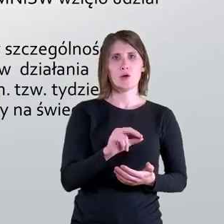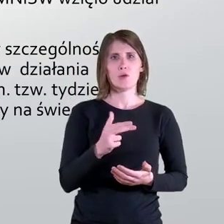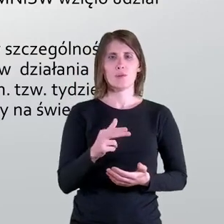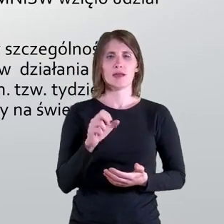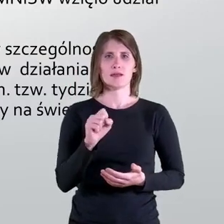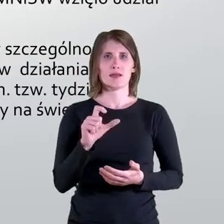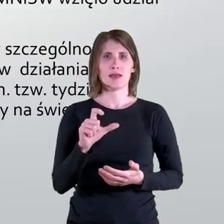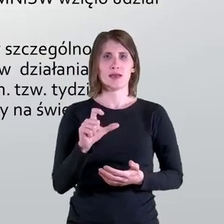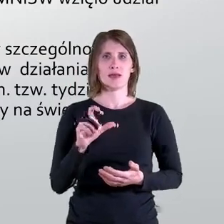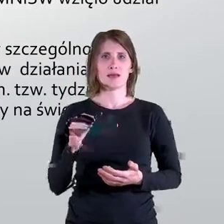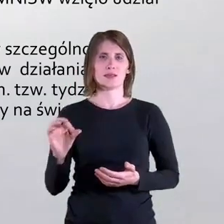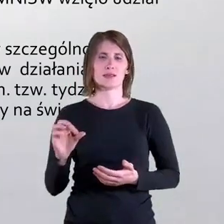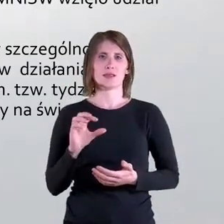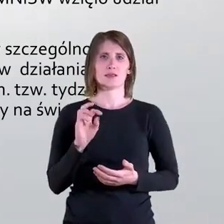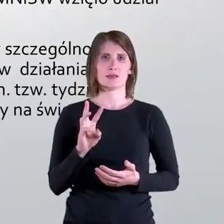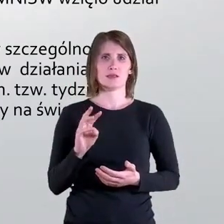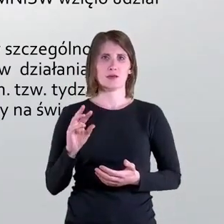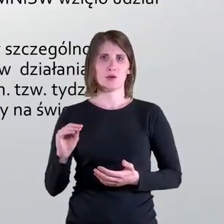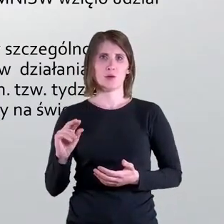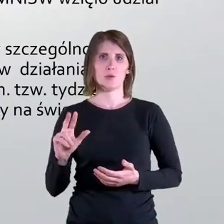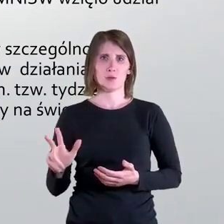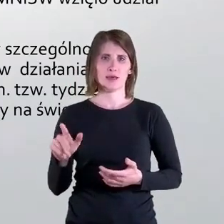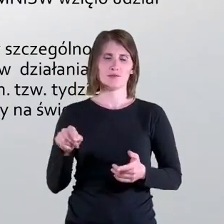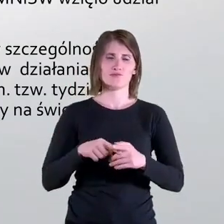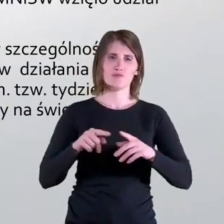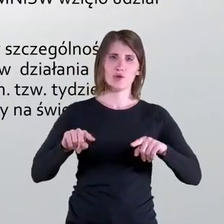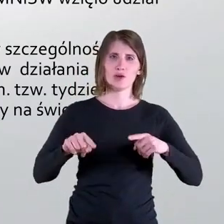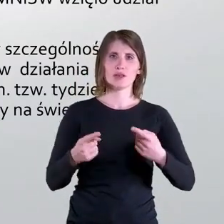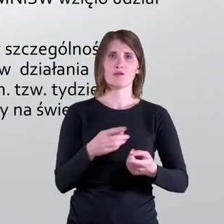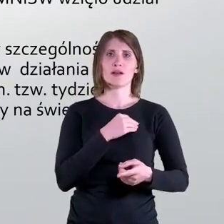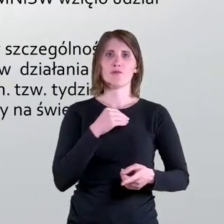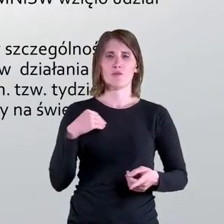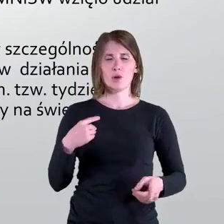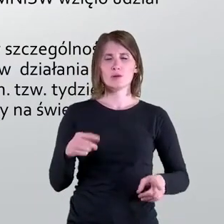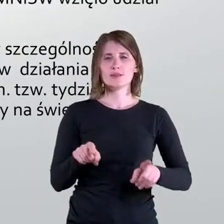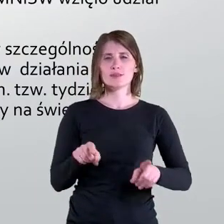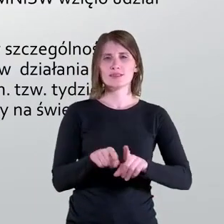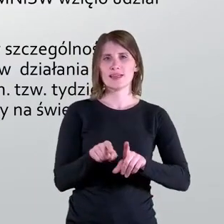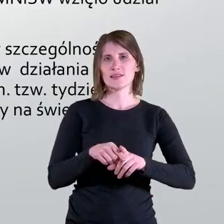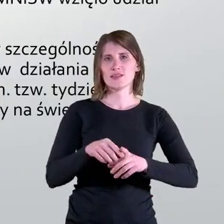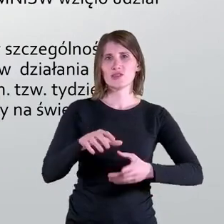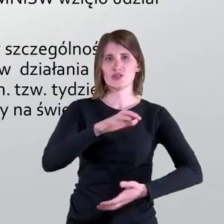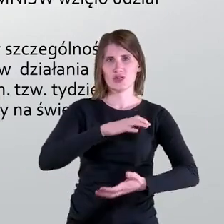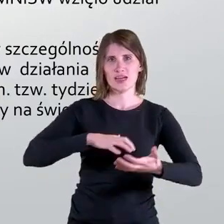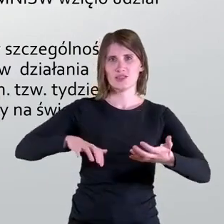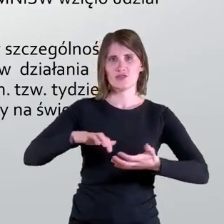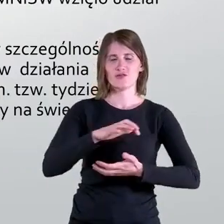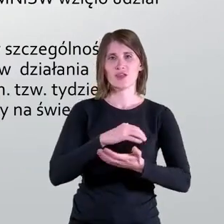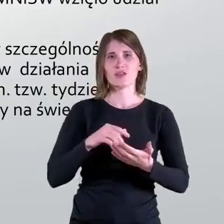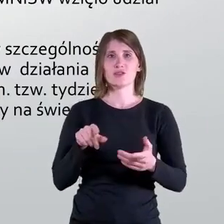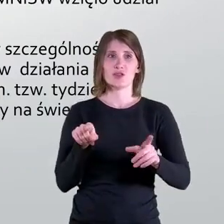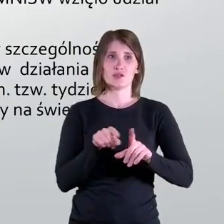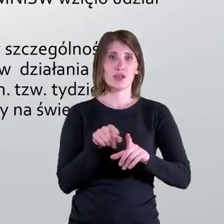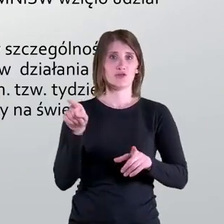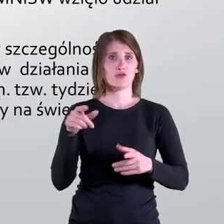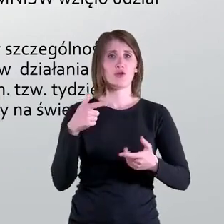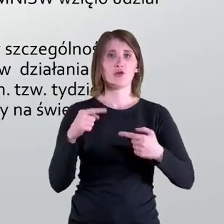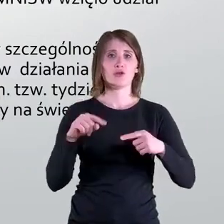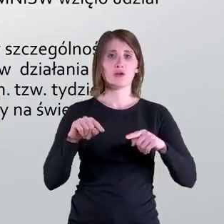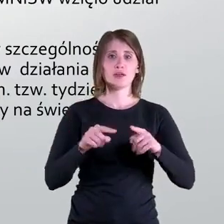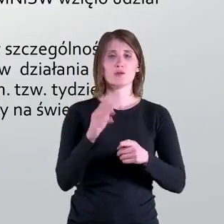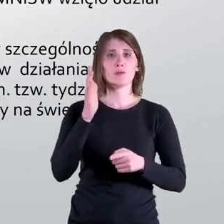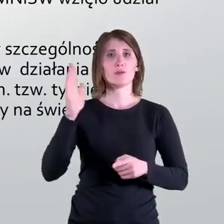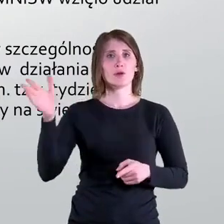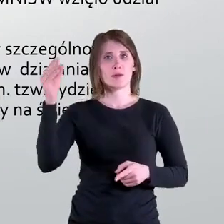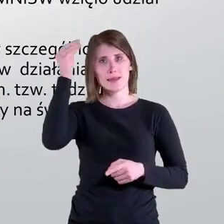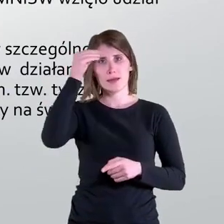który jest właśnie organizowany i w Polsce i na świecie również przez biblioteki naukowe